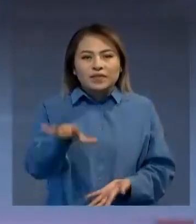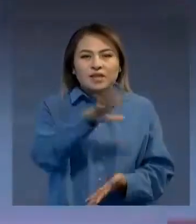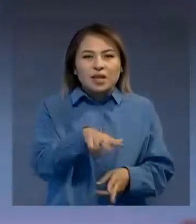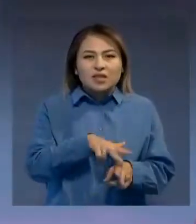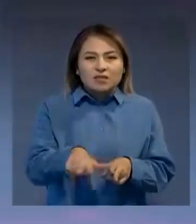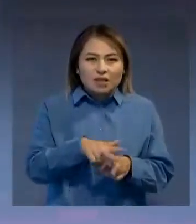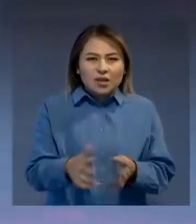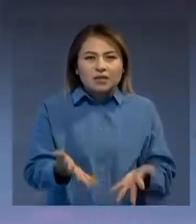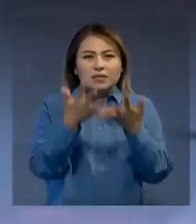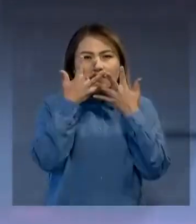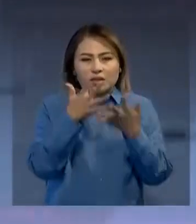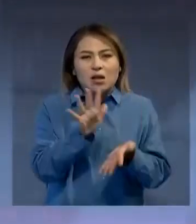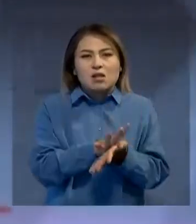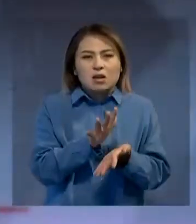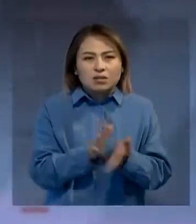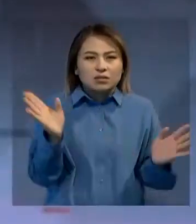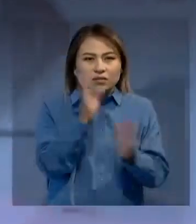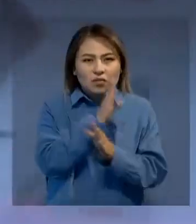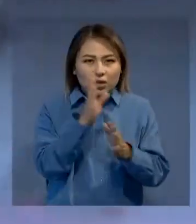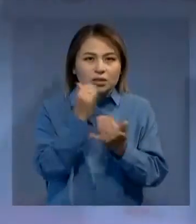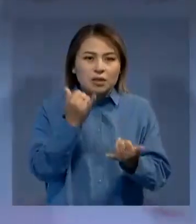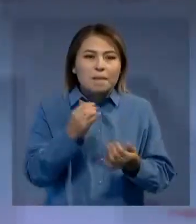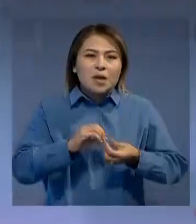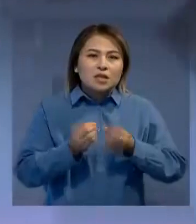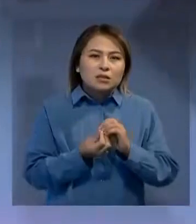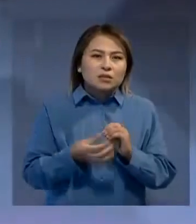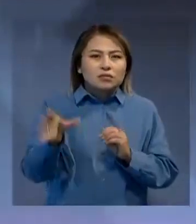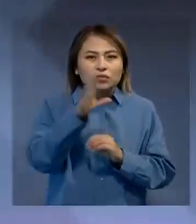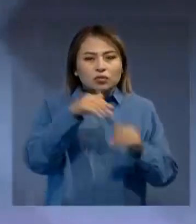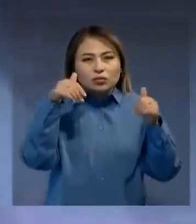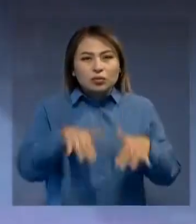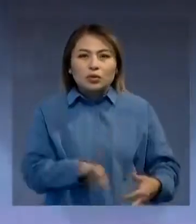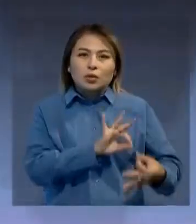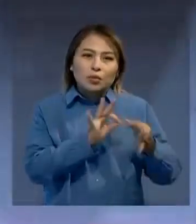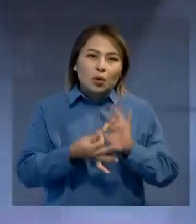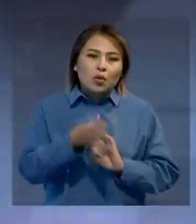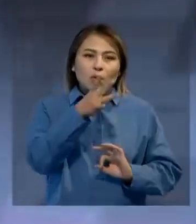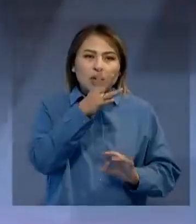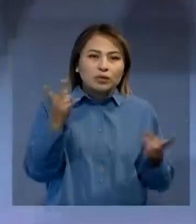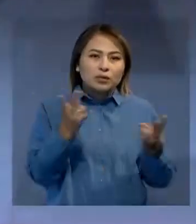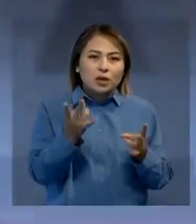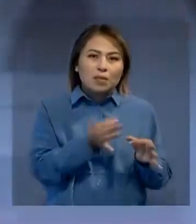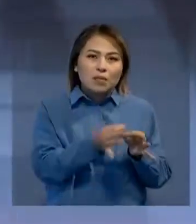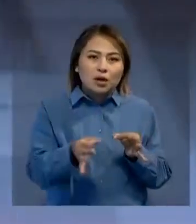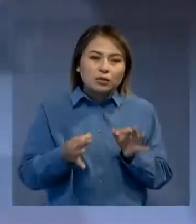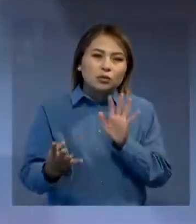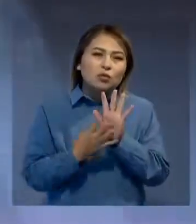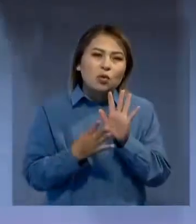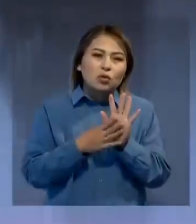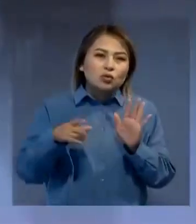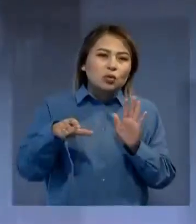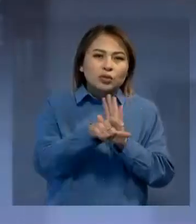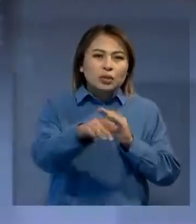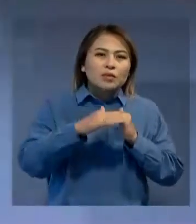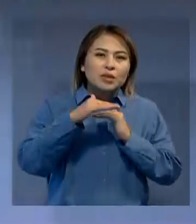зиянды қалдықтар ауаны шектен сыластап жатқан қаладағы мәселелерді түпкілікті шешетін уақыт жеткенін айтты. Ал тұтас аймақтың